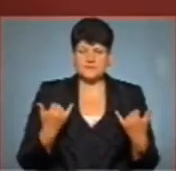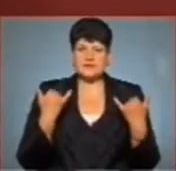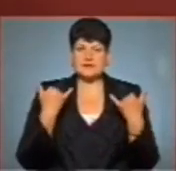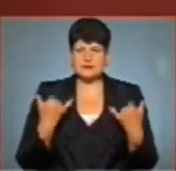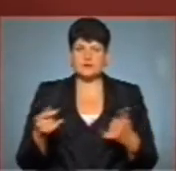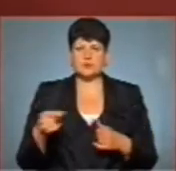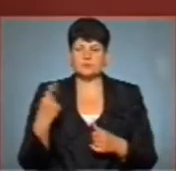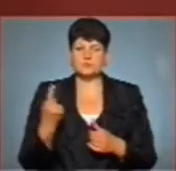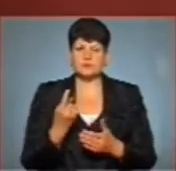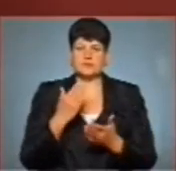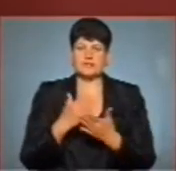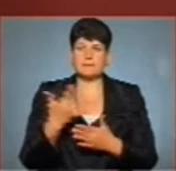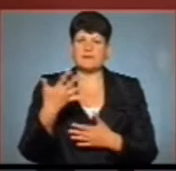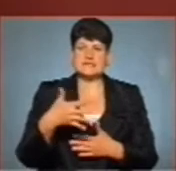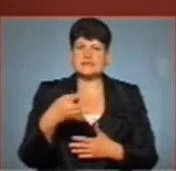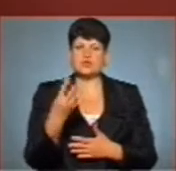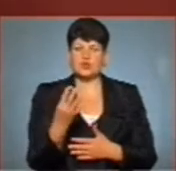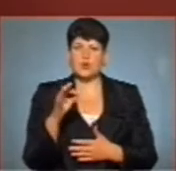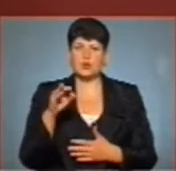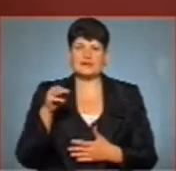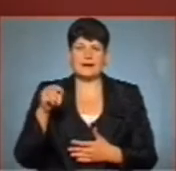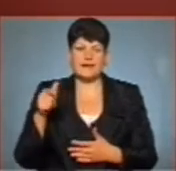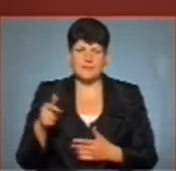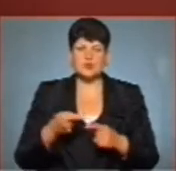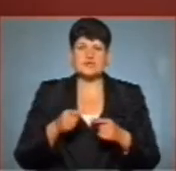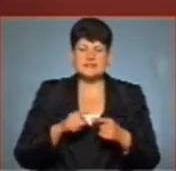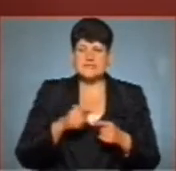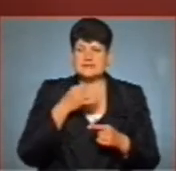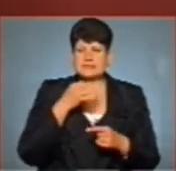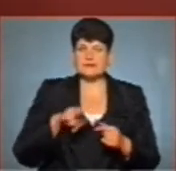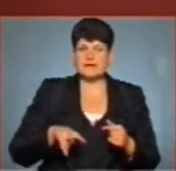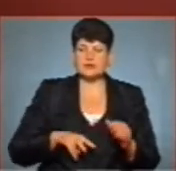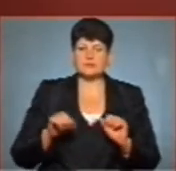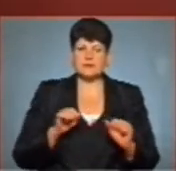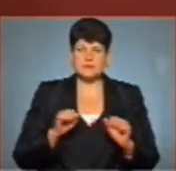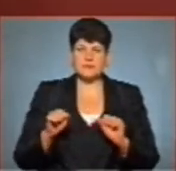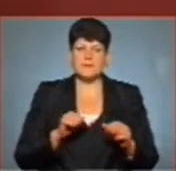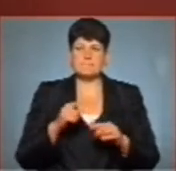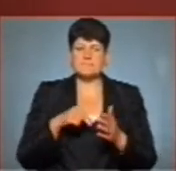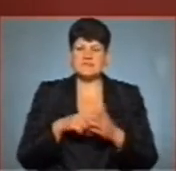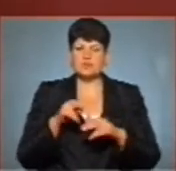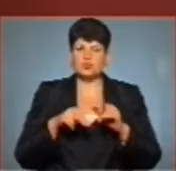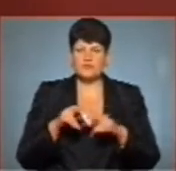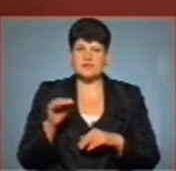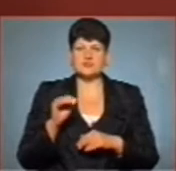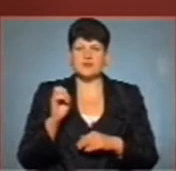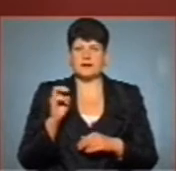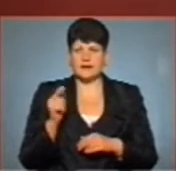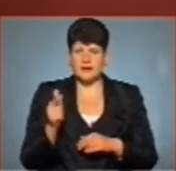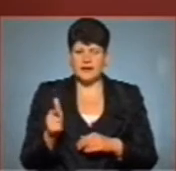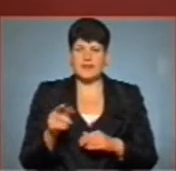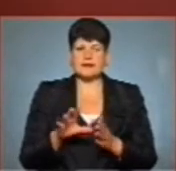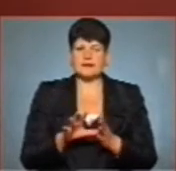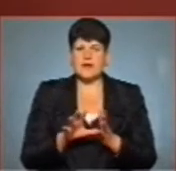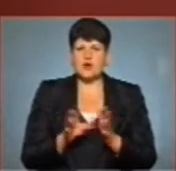Тернопільщині функціонує 54 ОТГ, і про це повідомив директор департаменту архітектури, містобудування, житлово-комунального господарства та